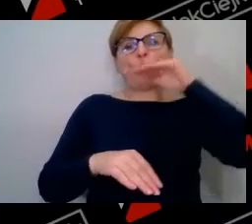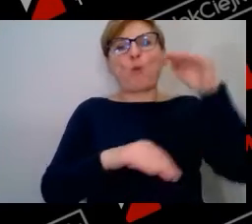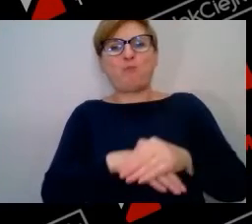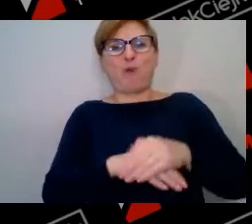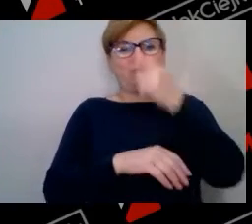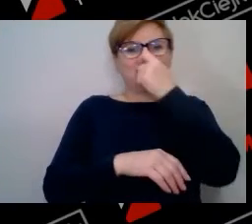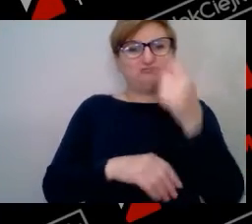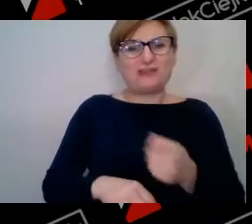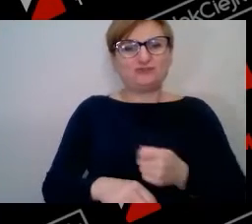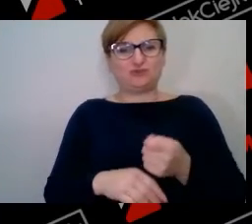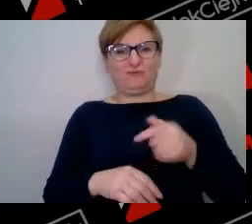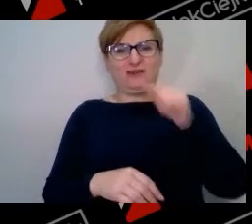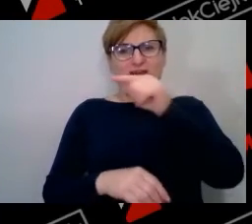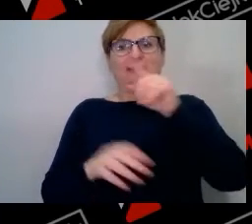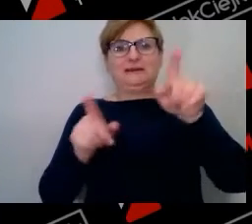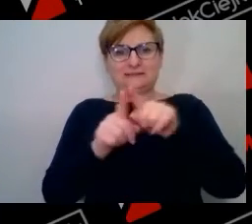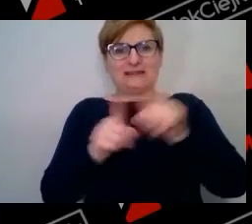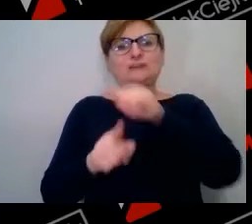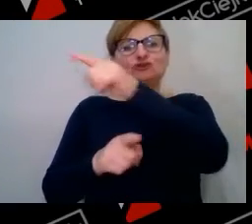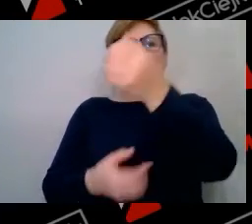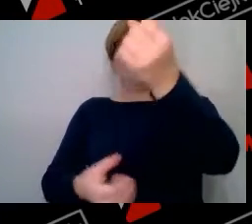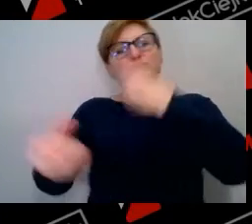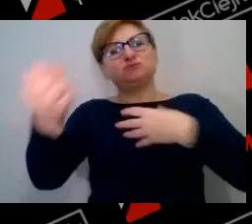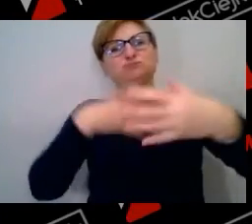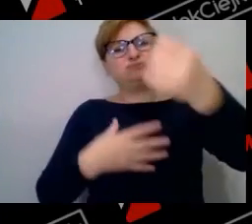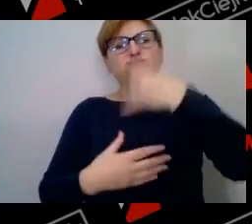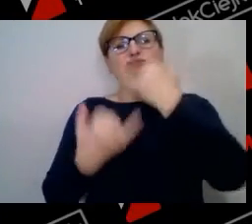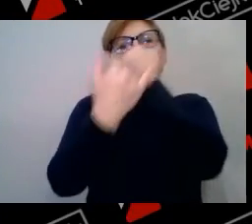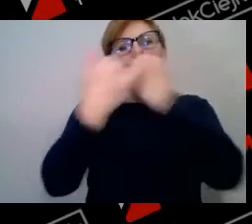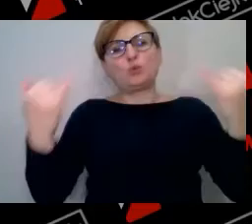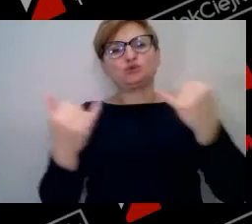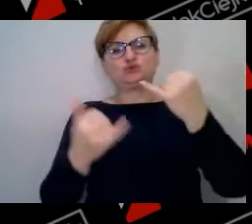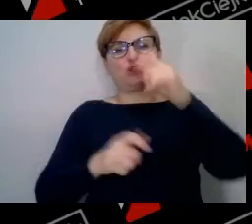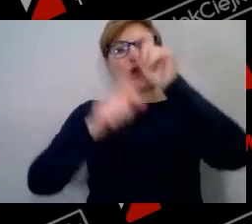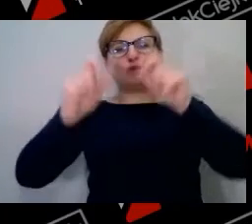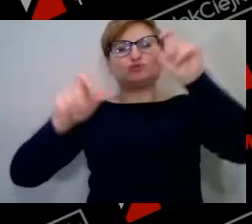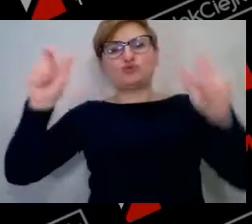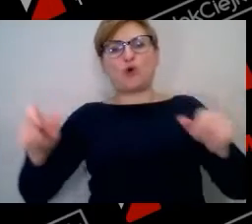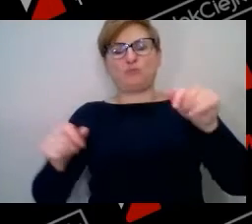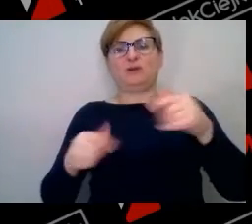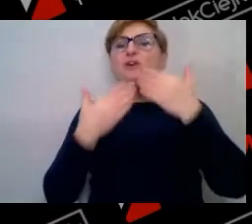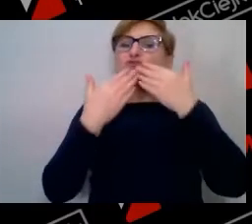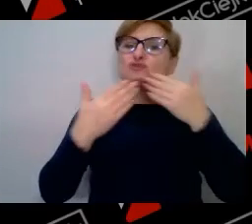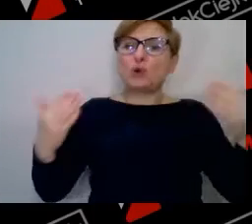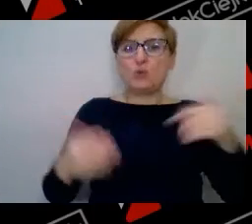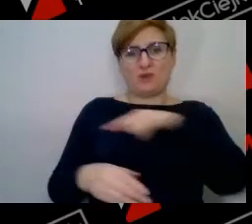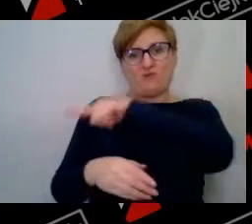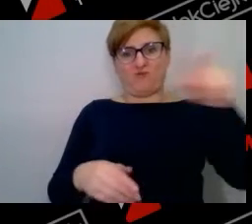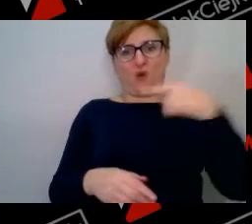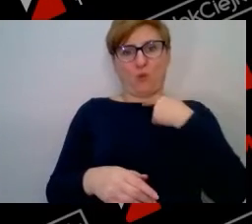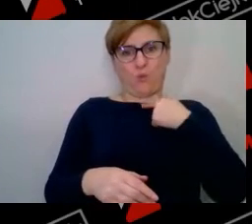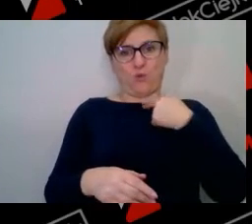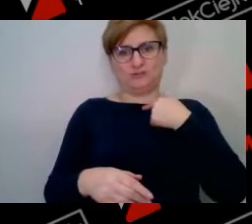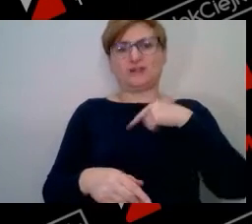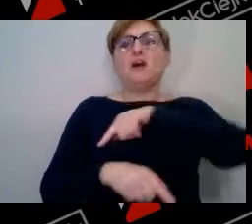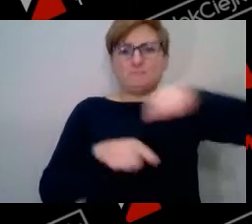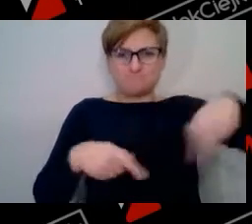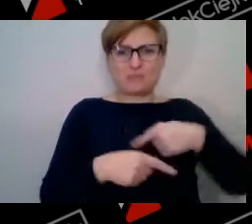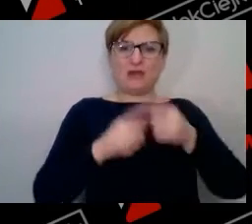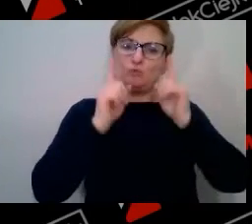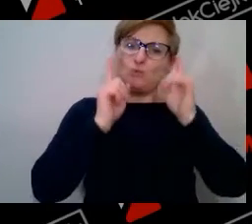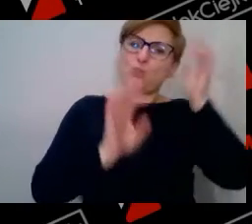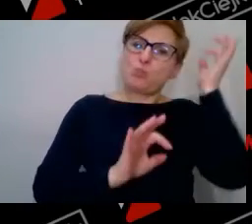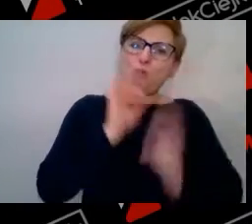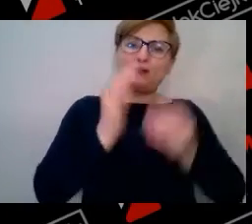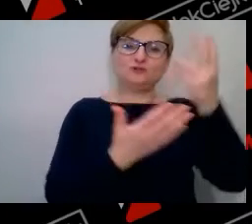prekaryzacją. Piszą do nas różne grupy społeczne. Bardzo dziękujemy za wszystkie głosy. Uważnie czytamy wszystkie wiadomości i nie pozwolimy, aby jakikolwiek